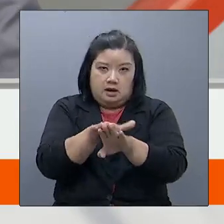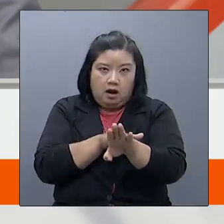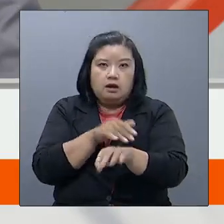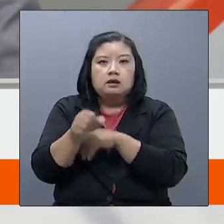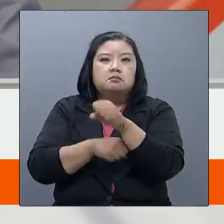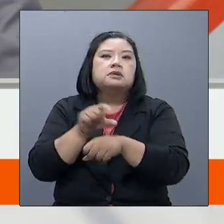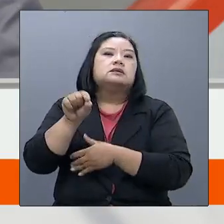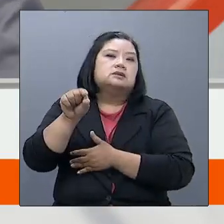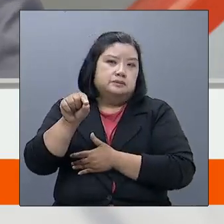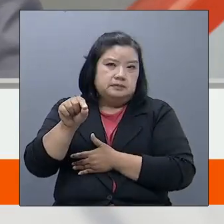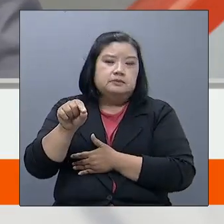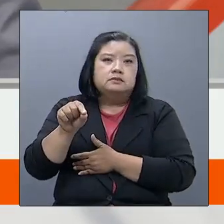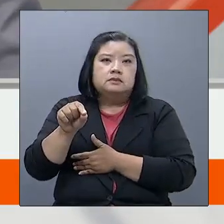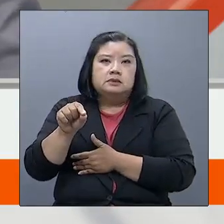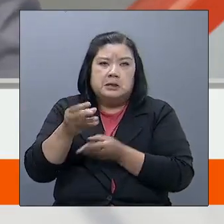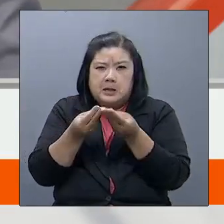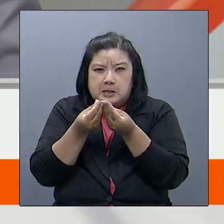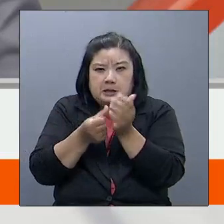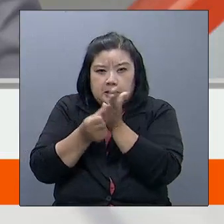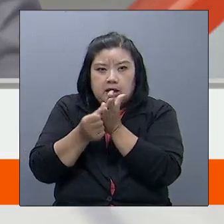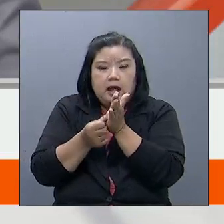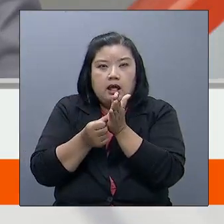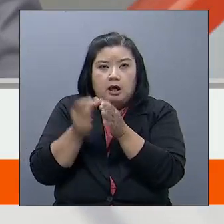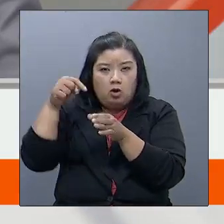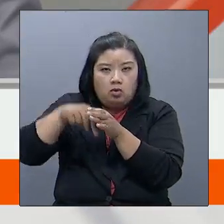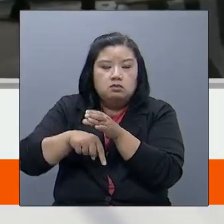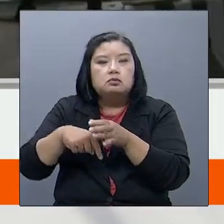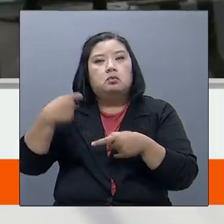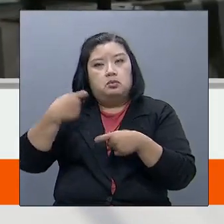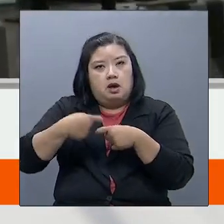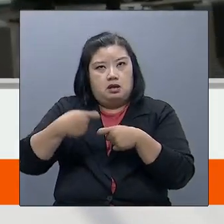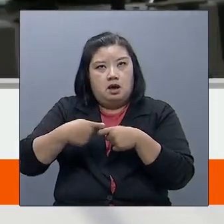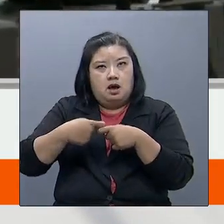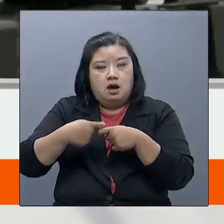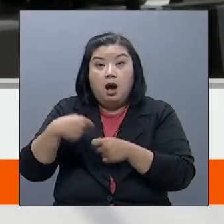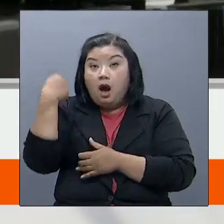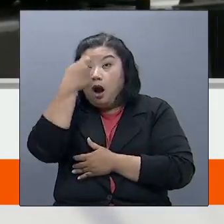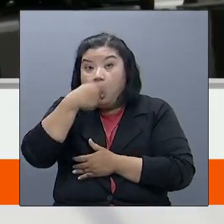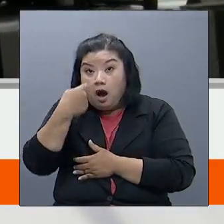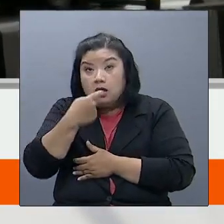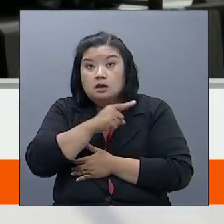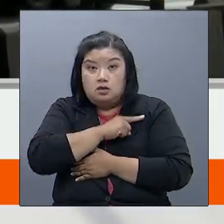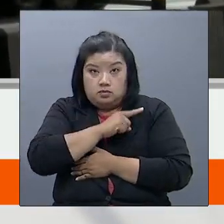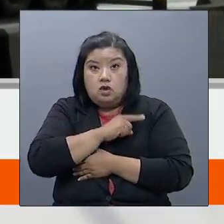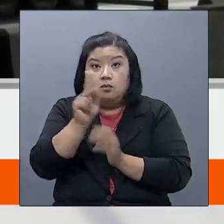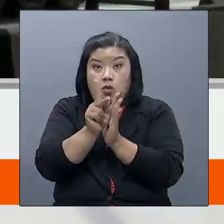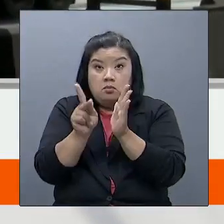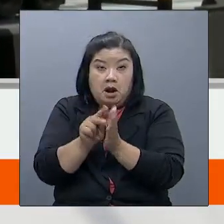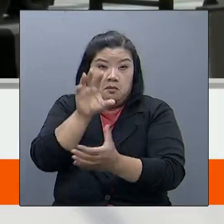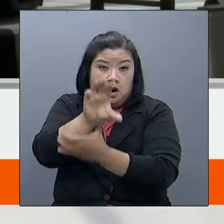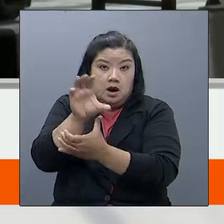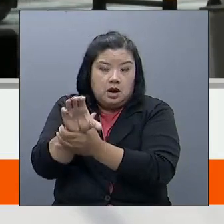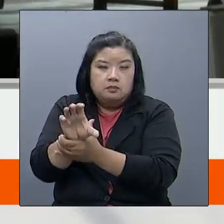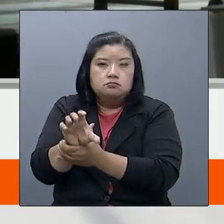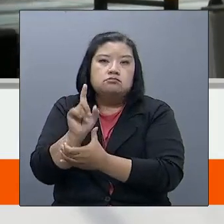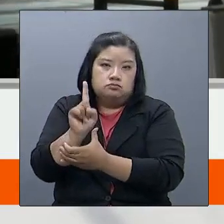ะนั้นมันก็ค่อนข้างที่จะยากนะครับมันอยู่ที่ผู้บังคับใช้กฎหมายที่จะมีความจริงใจใน